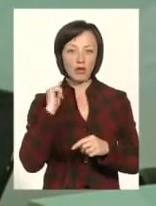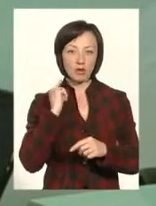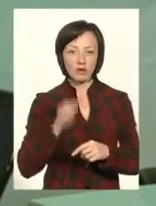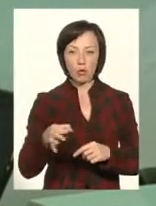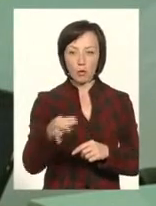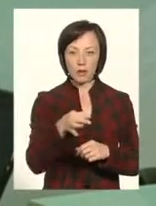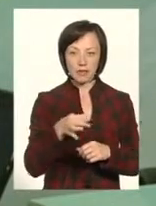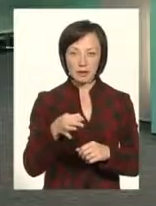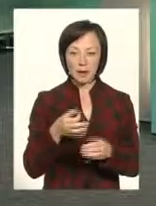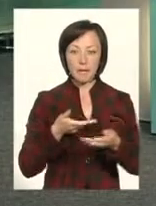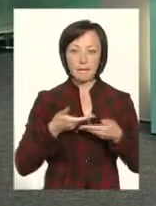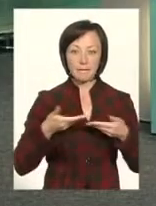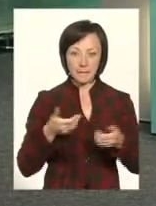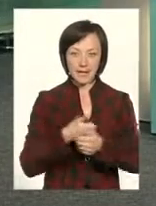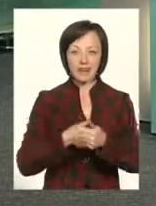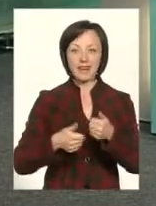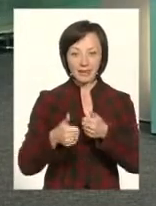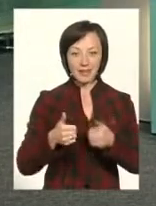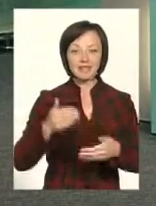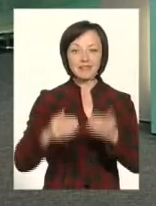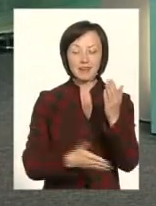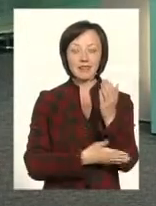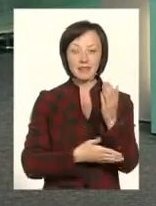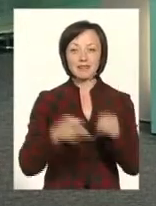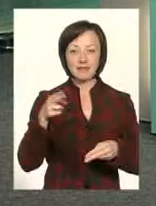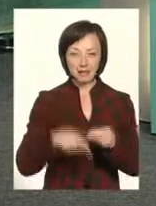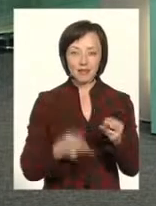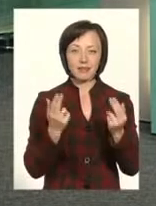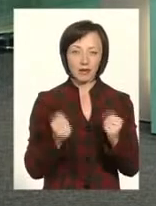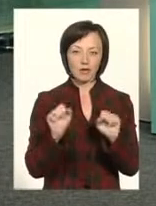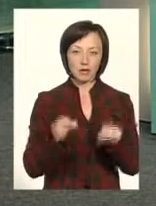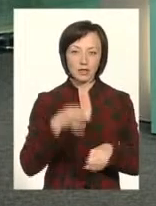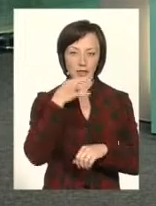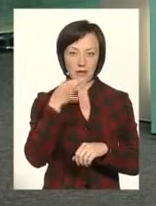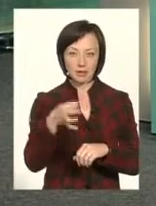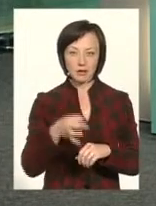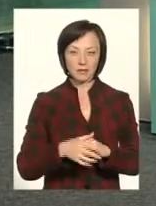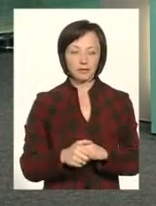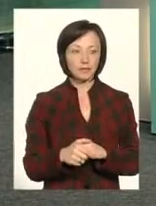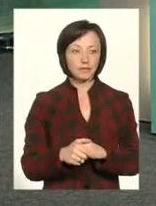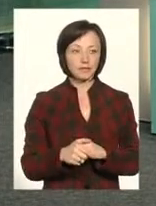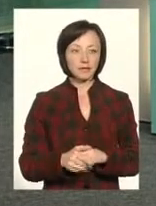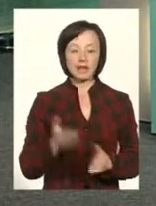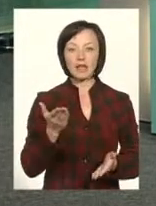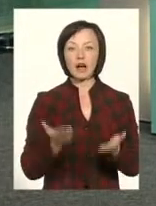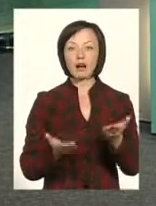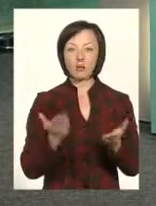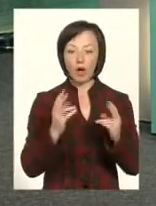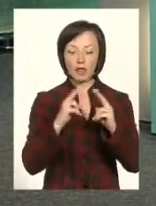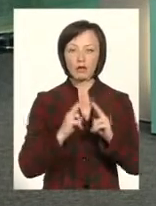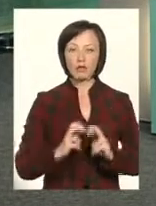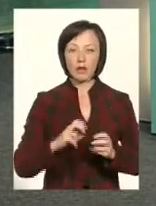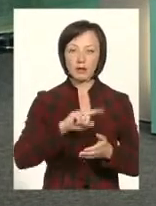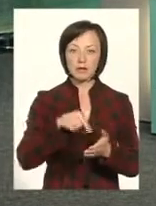Кіровоградська області. Тобто ми лідери з кінця? Ну, можна так сказати, якщо брати до уваги всю Україну. Якщо